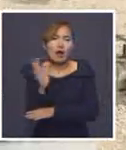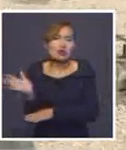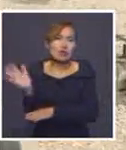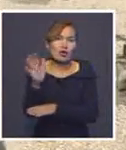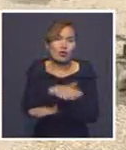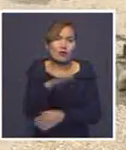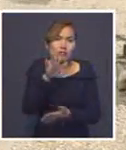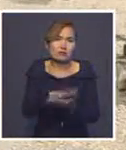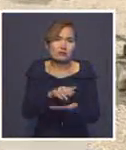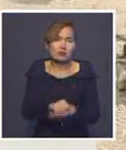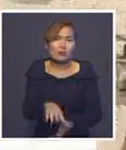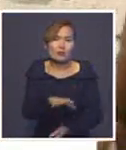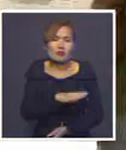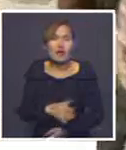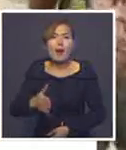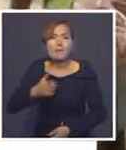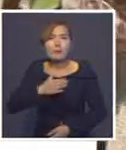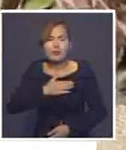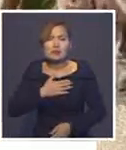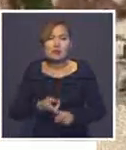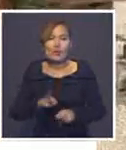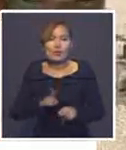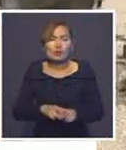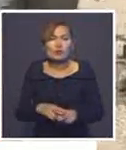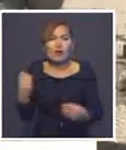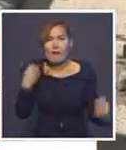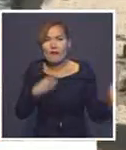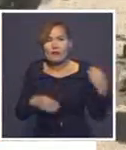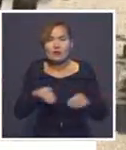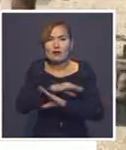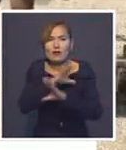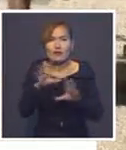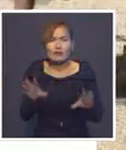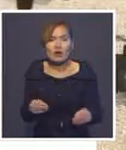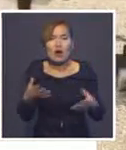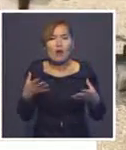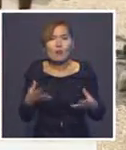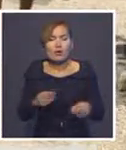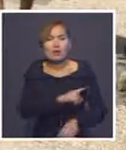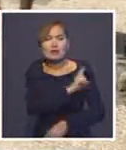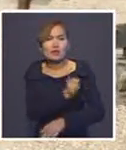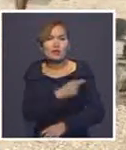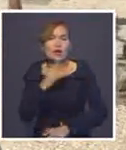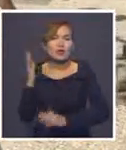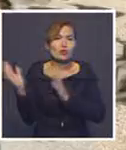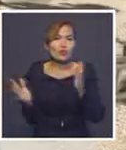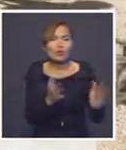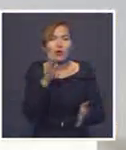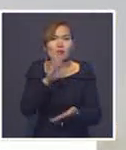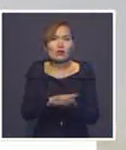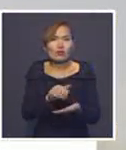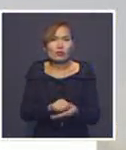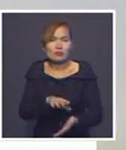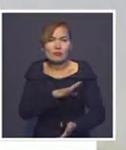Өздеріңіз көріп тұрғандай барлық заттарымыз су, оларды құрғақ жерге қойып үлгірмедік. Дауылдың соққысы күшті болды, барлығын қиратып